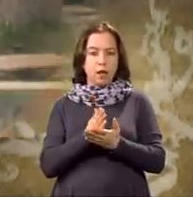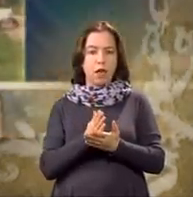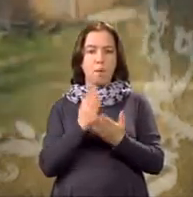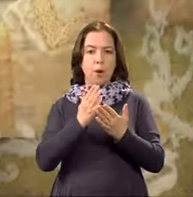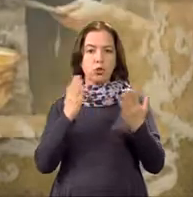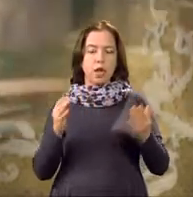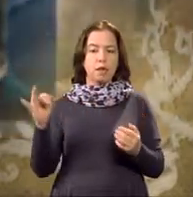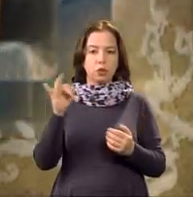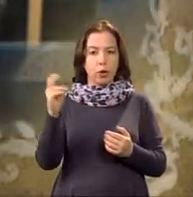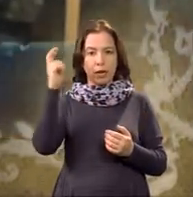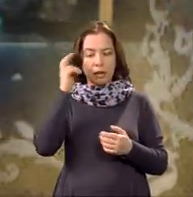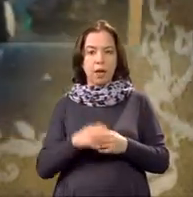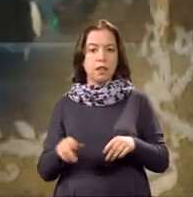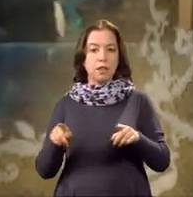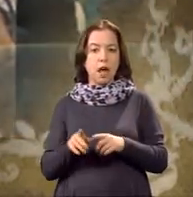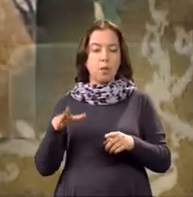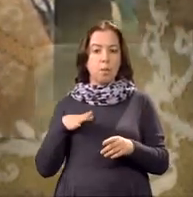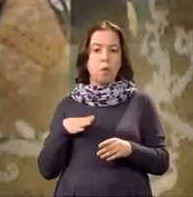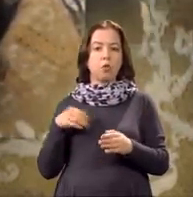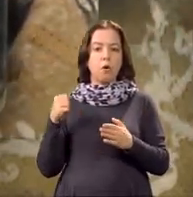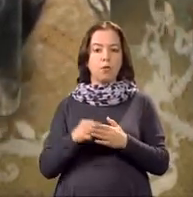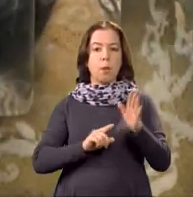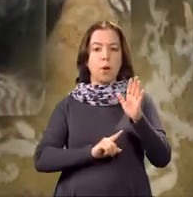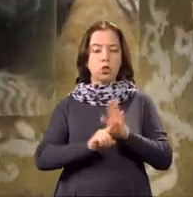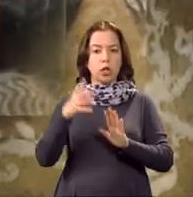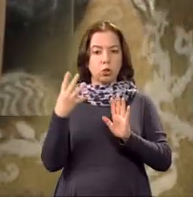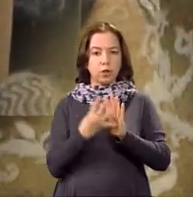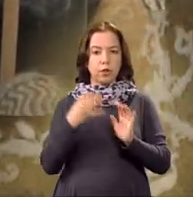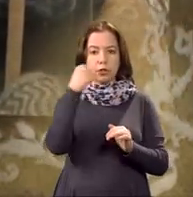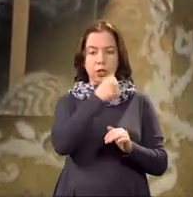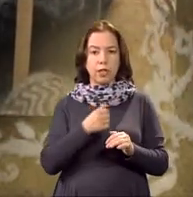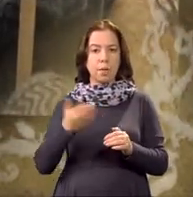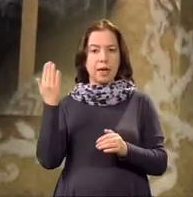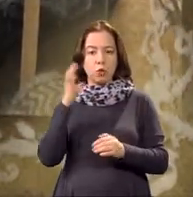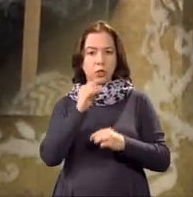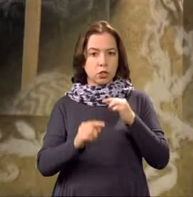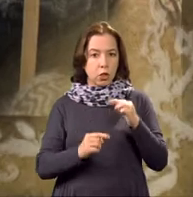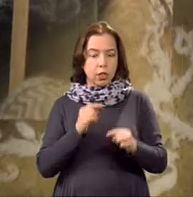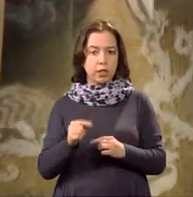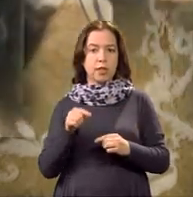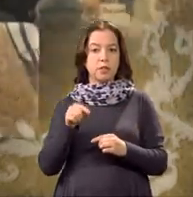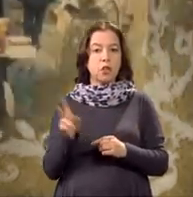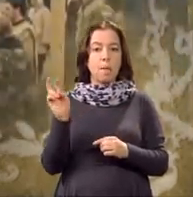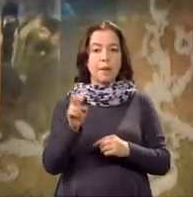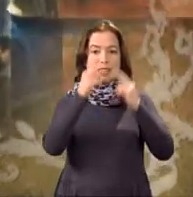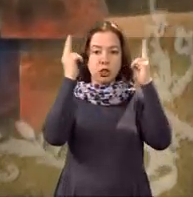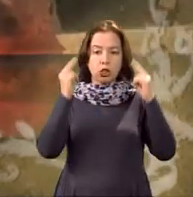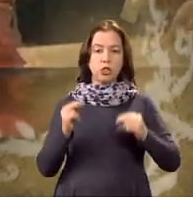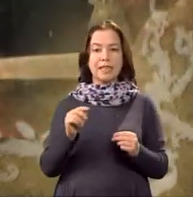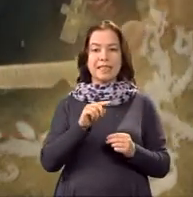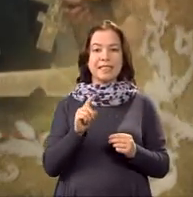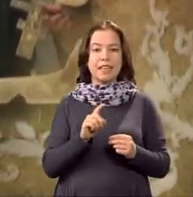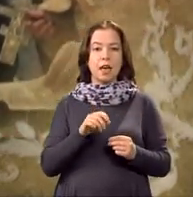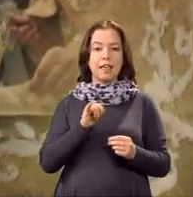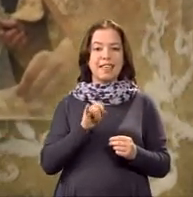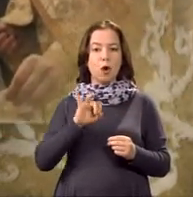Києва. Так було, аж доки на початку 90-х років минулого століття не прийшли сюди ченці з